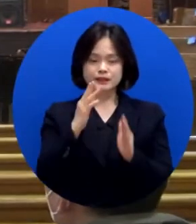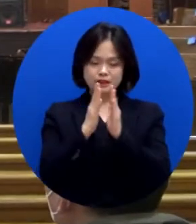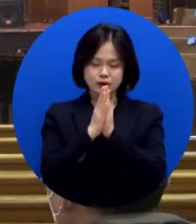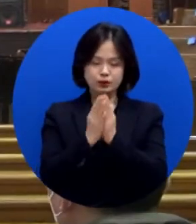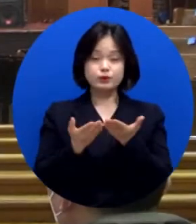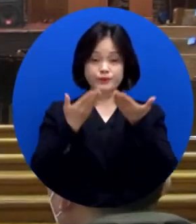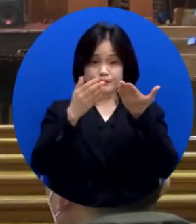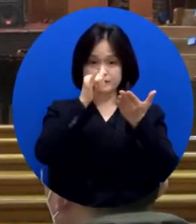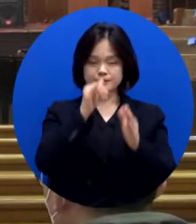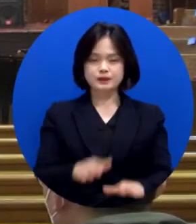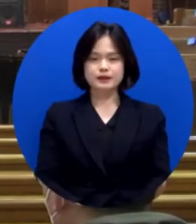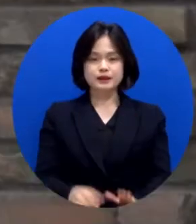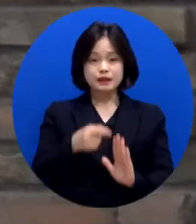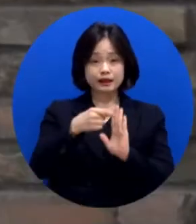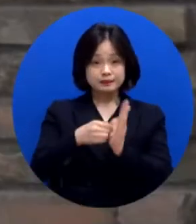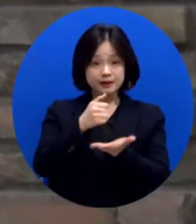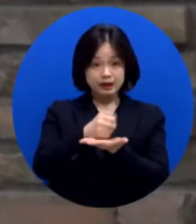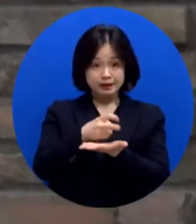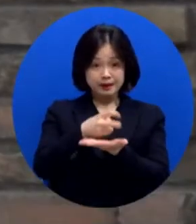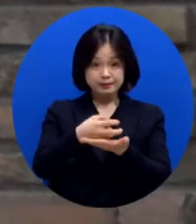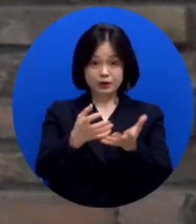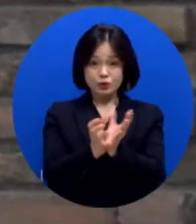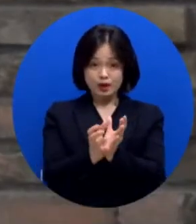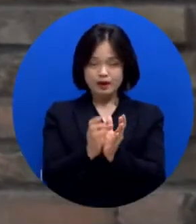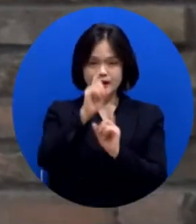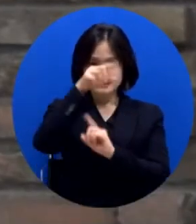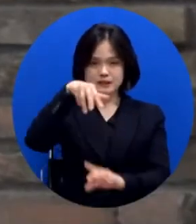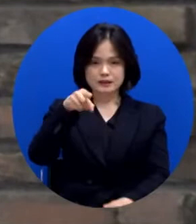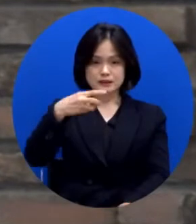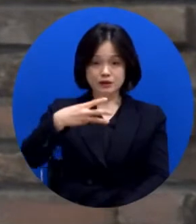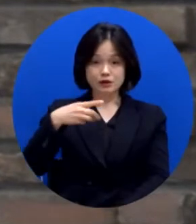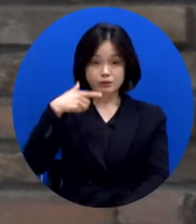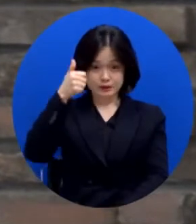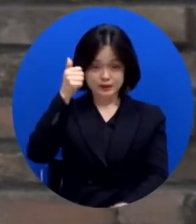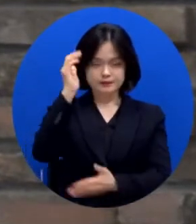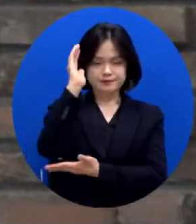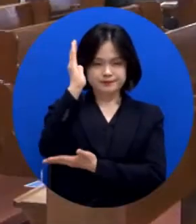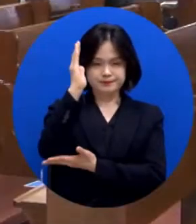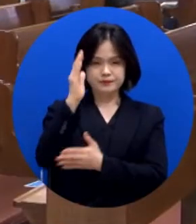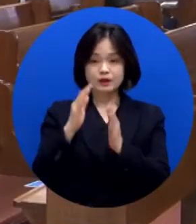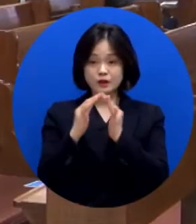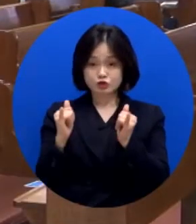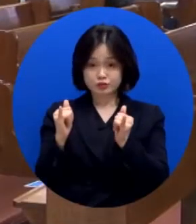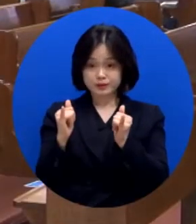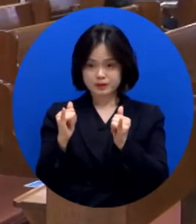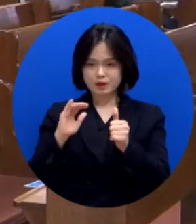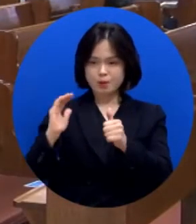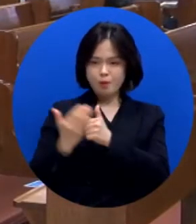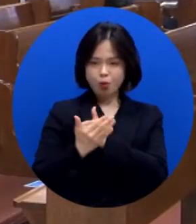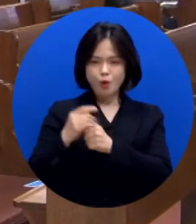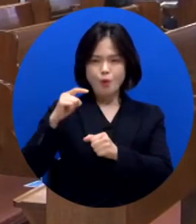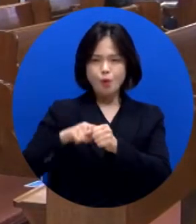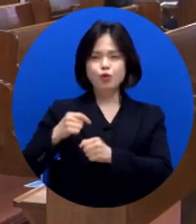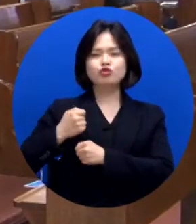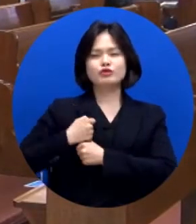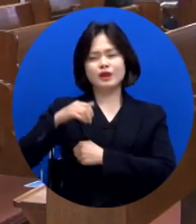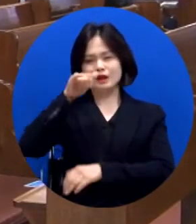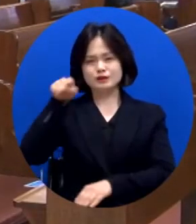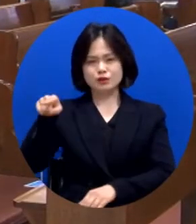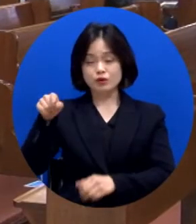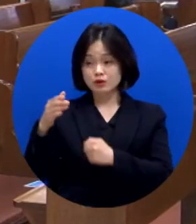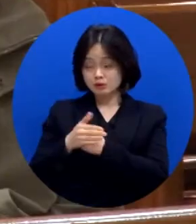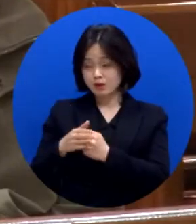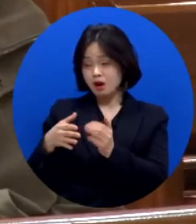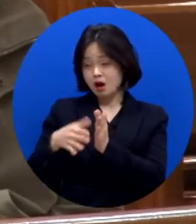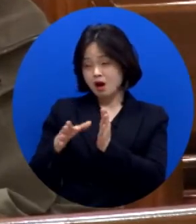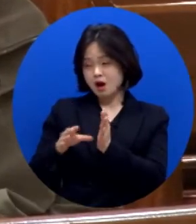기독교 대한감림회 주최로 열린 기도회에서 이철 감독회장은 국민을 보호하는 군대는 본연의 자리로 돌아가고 국민들은